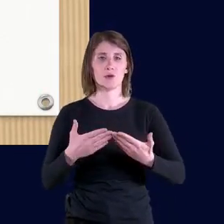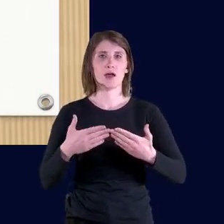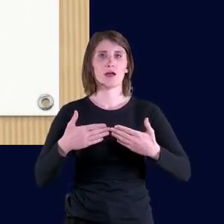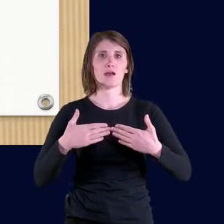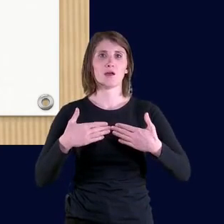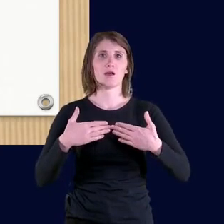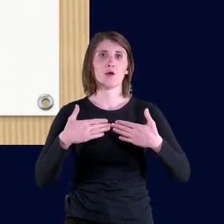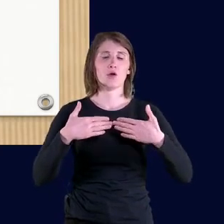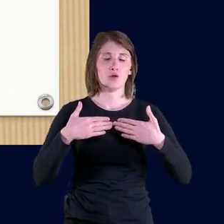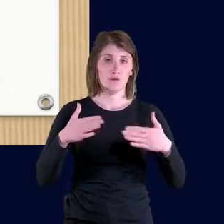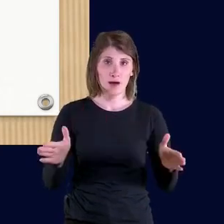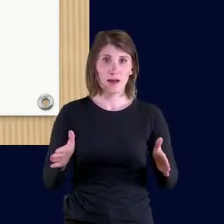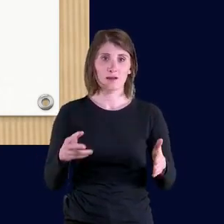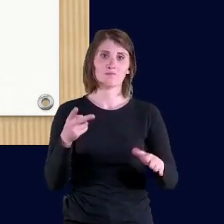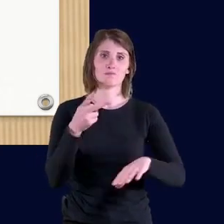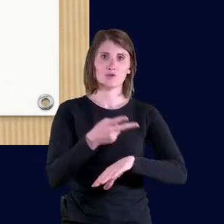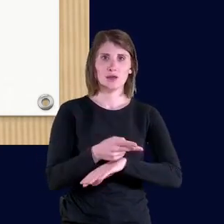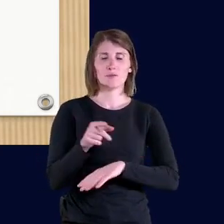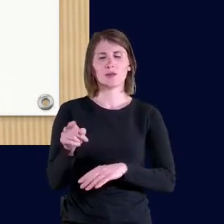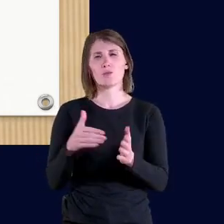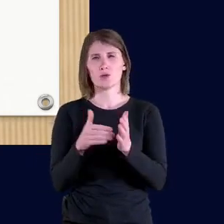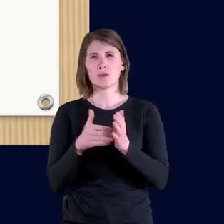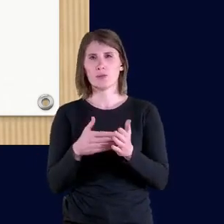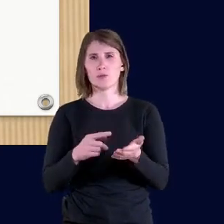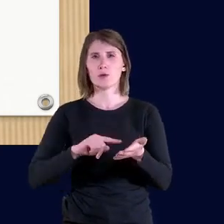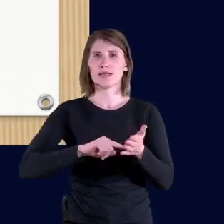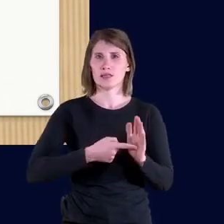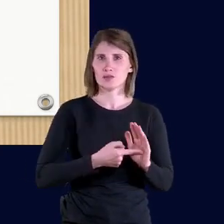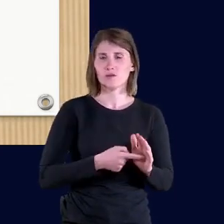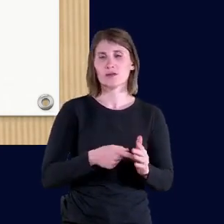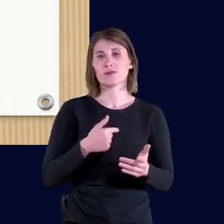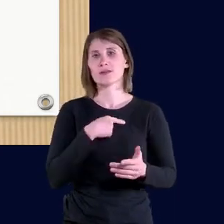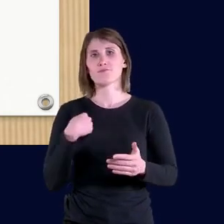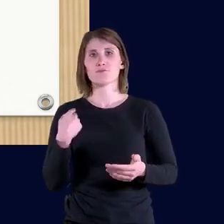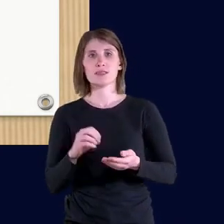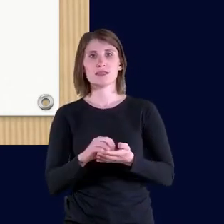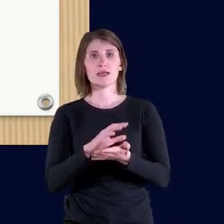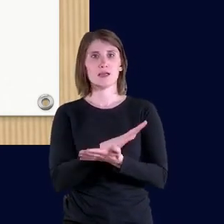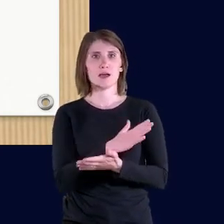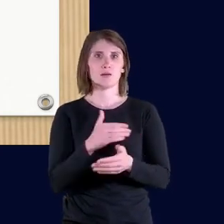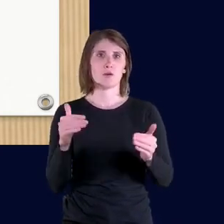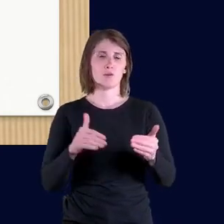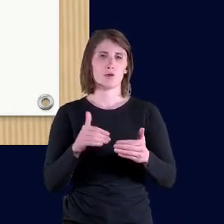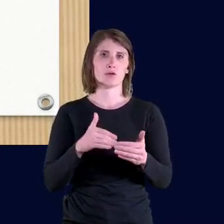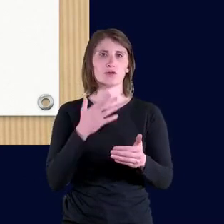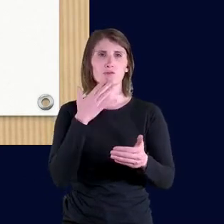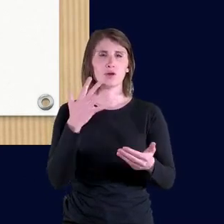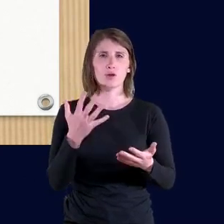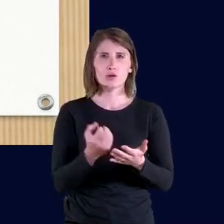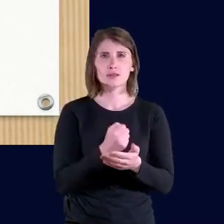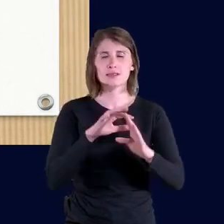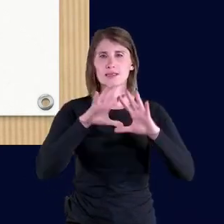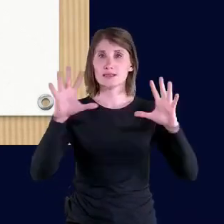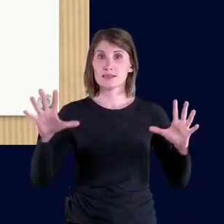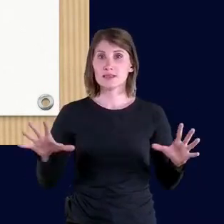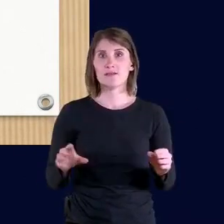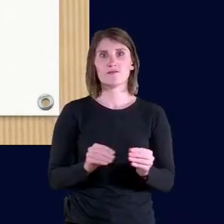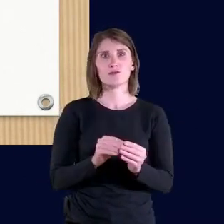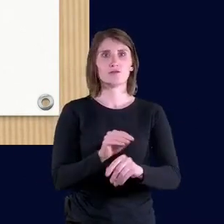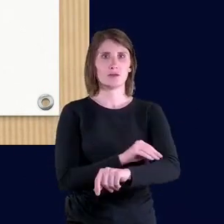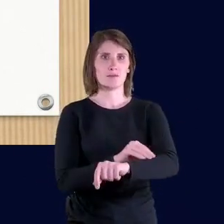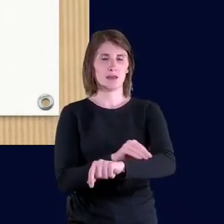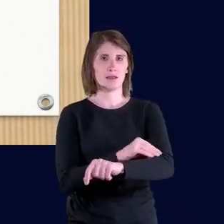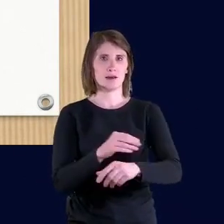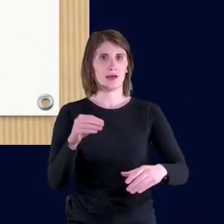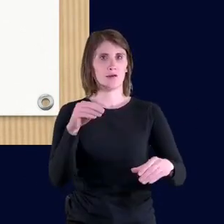przed by było niestety trzeba było się zalogować za darmo mogliśmy wykorzystać korzystać ze wszystkich zbiorów które są zgromadzone